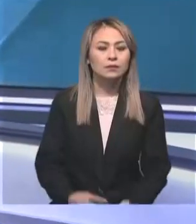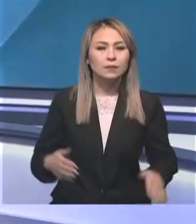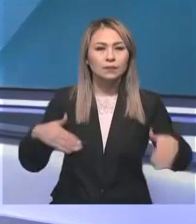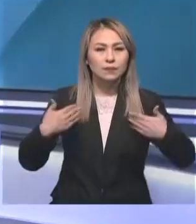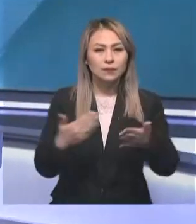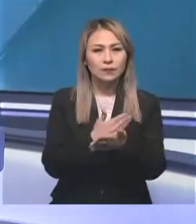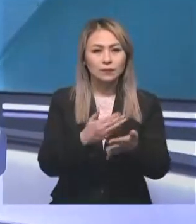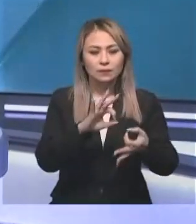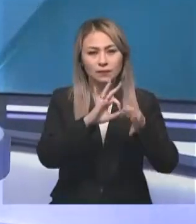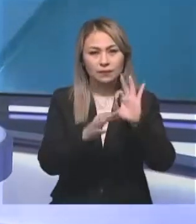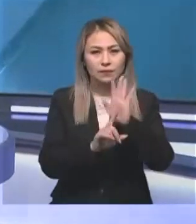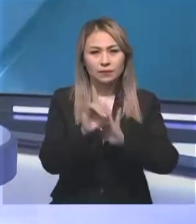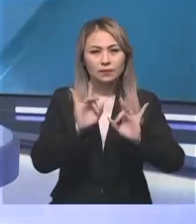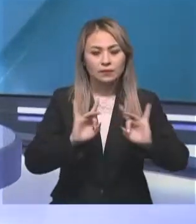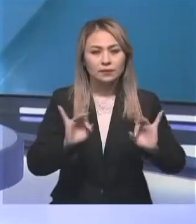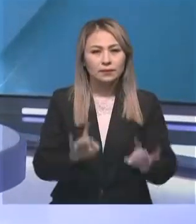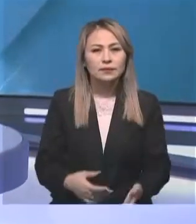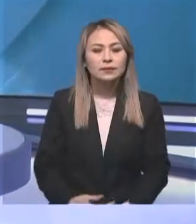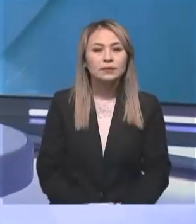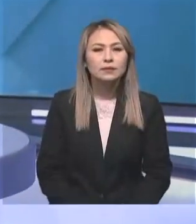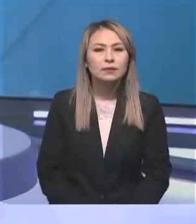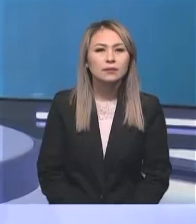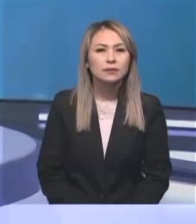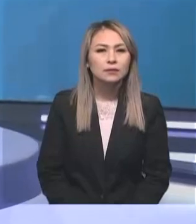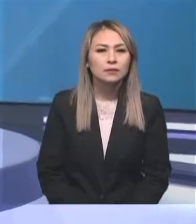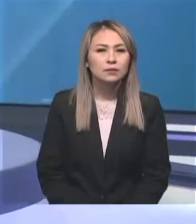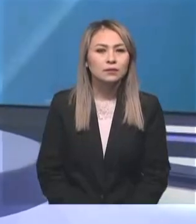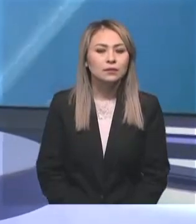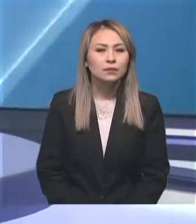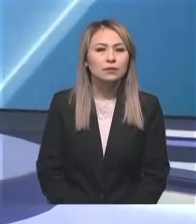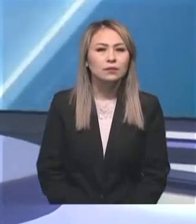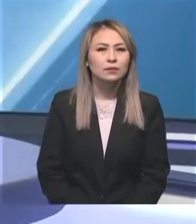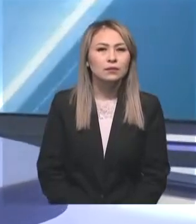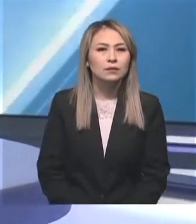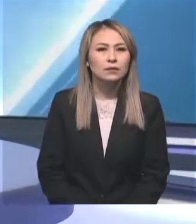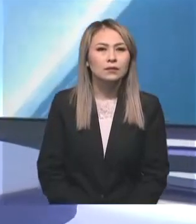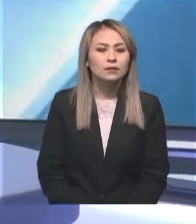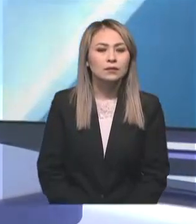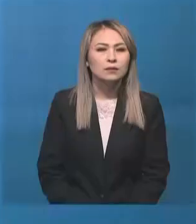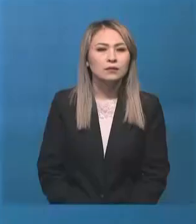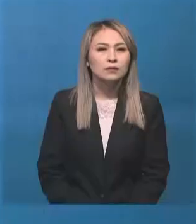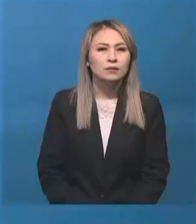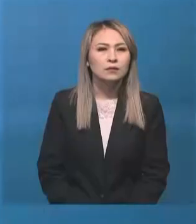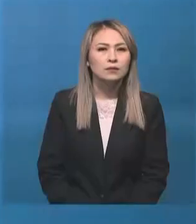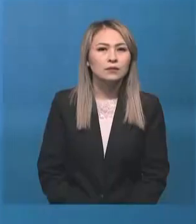Армысыз көрермен, эфирде 24 кезет арнасының жаңалықтары. Жариашы мен Алия Шермагамбет, Сурда аудармада Жанбота Сәрсенбаева.